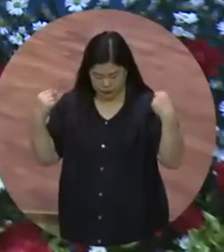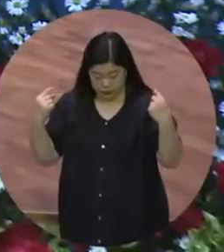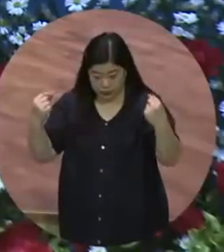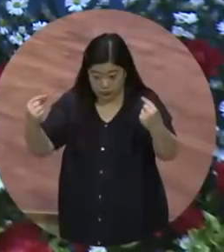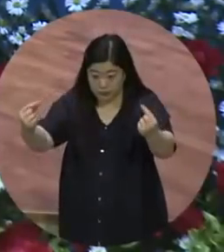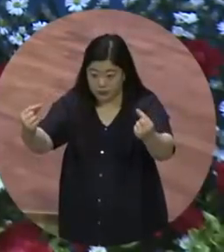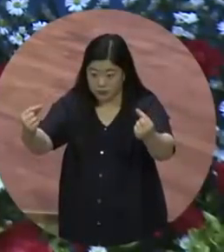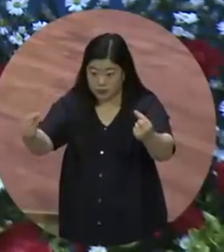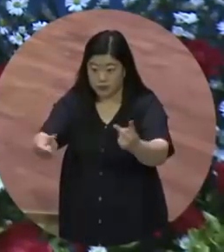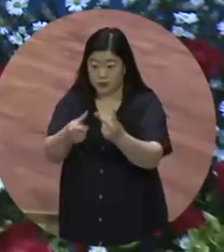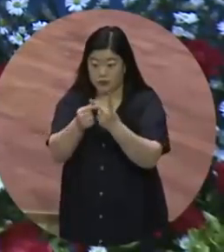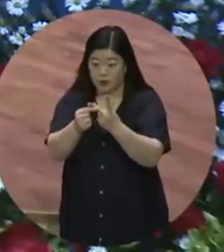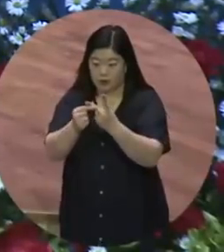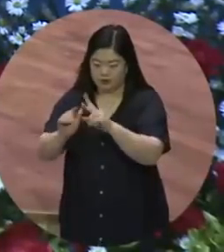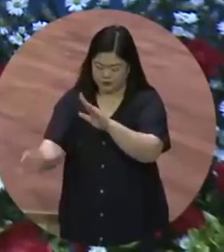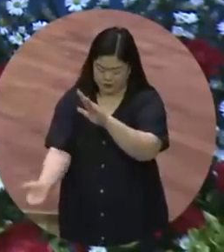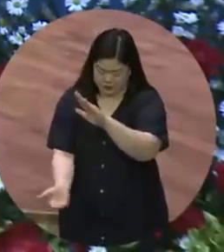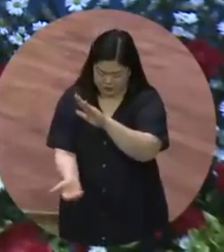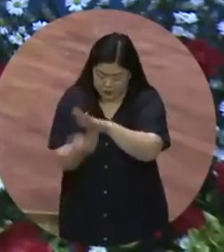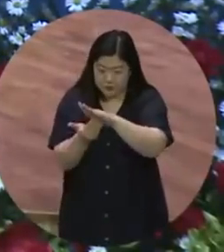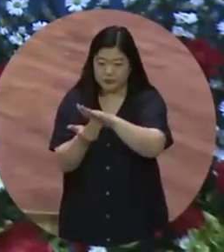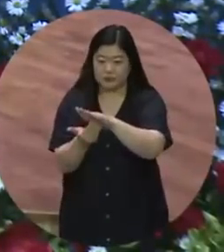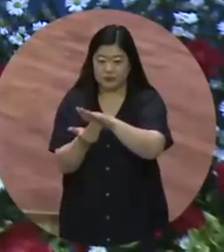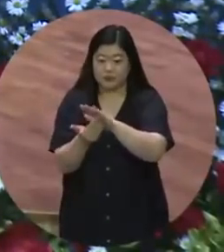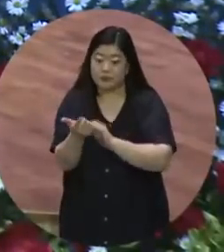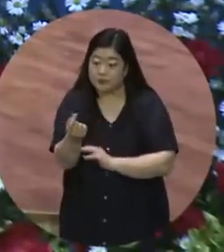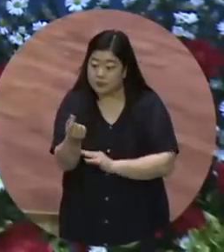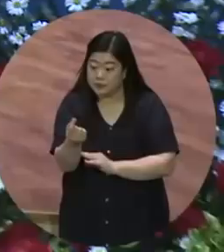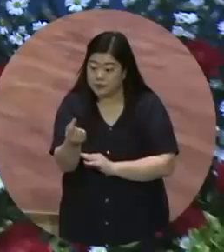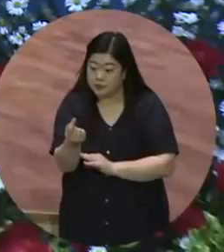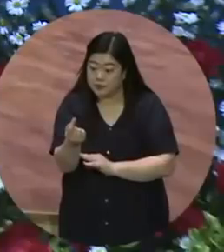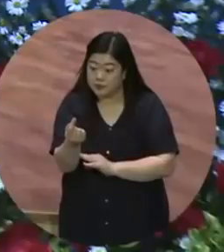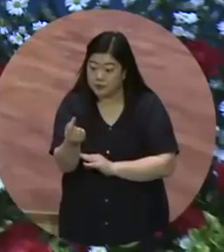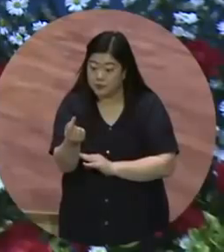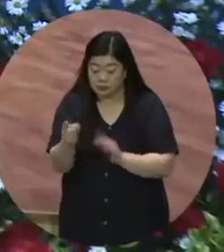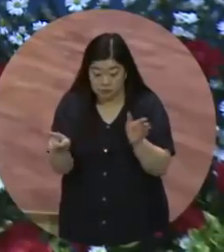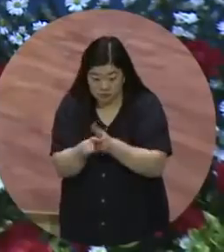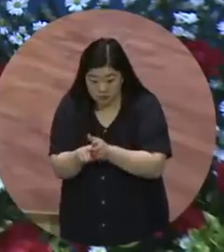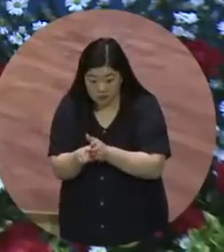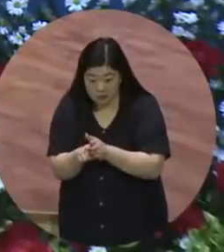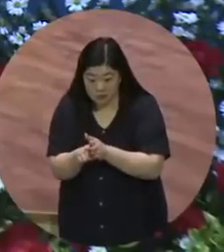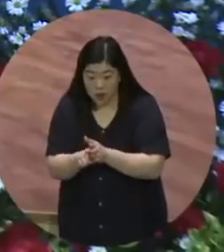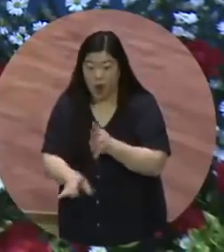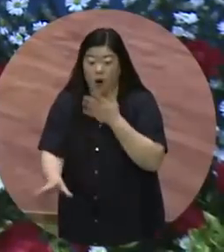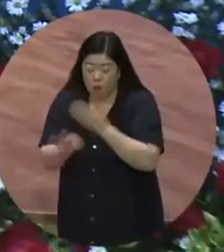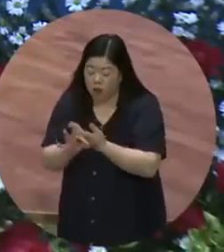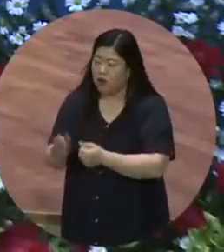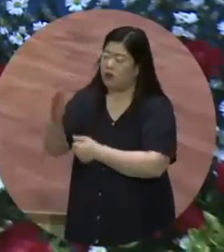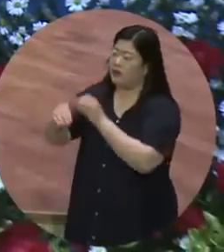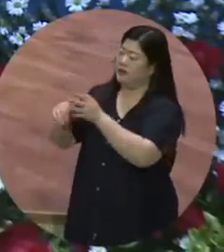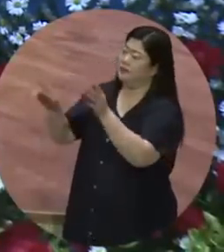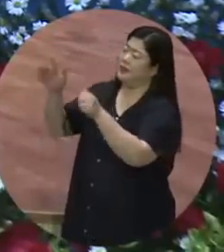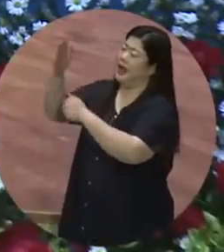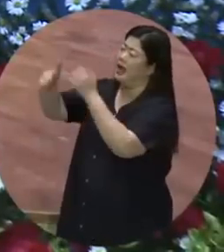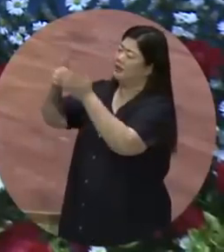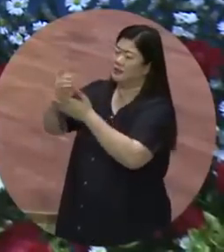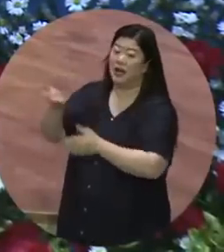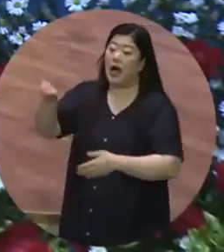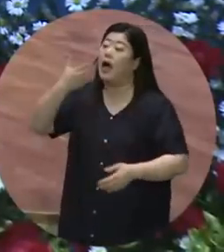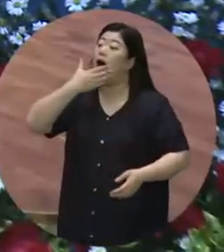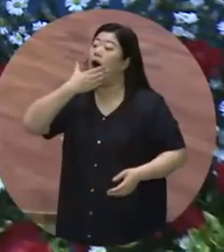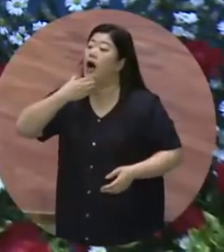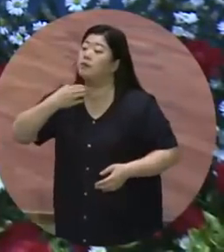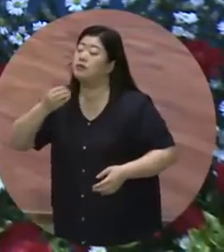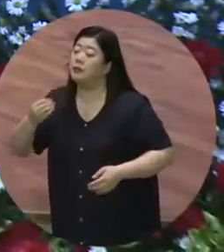이삭과 야곱의 하나님은 지금 저와 여러분의 하나님 되심을 믿으시기 바랍니다. 그 언약의 하나님, 우리 하나님 똑같은 하나님이란